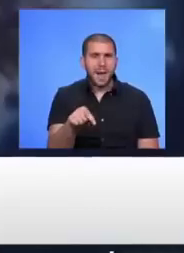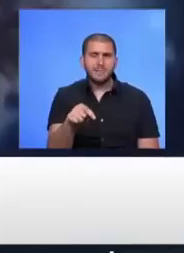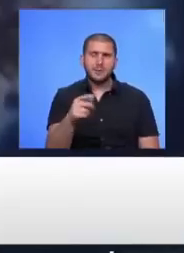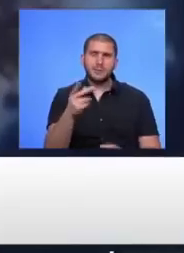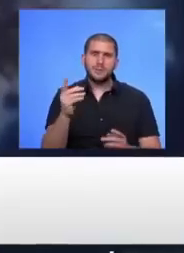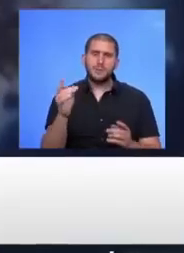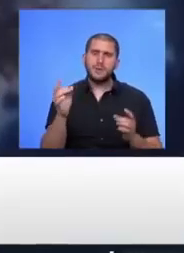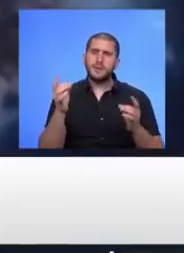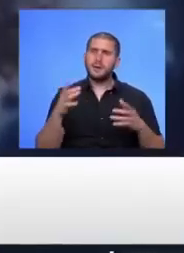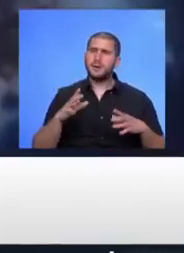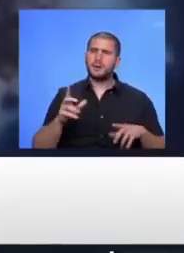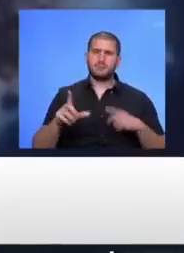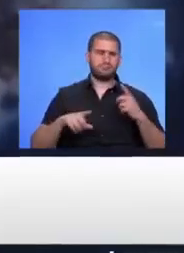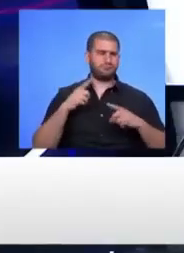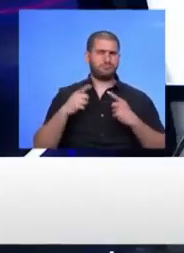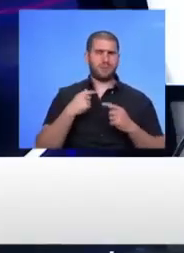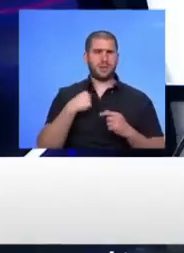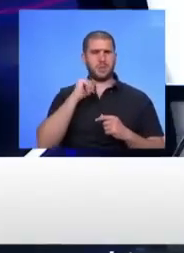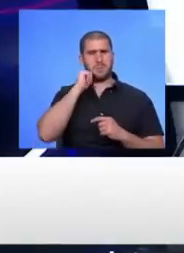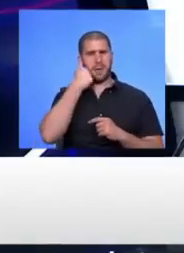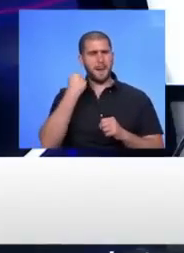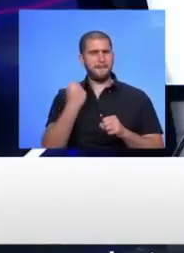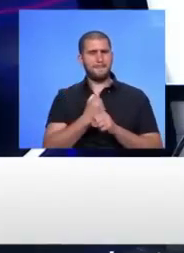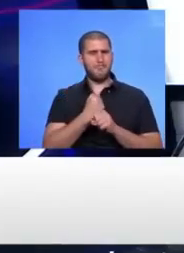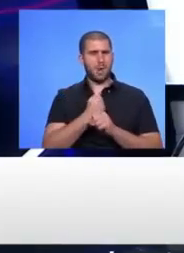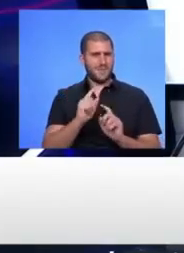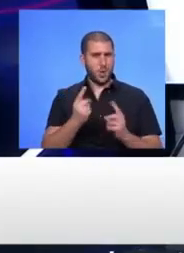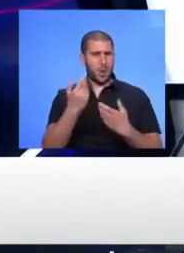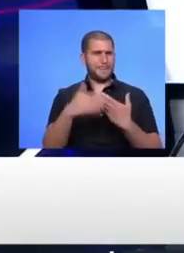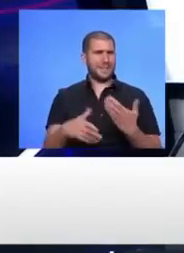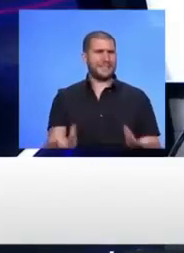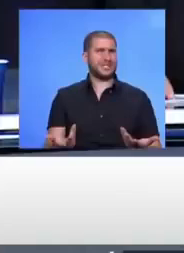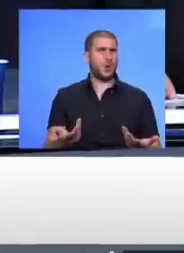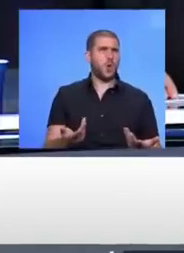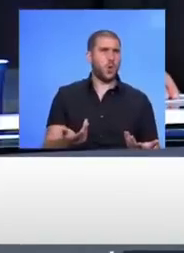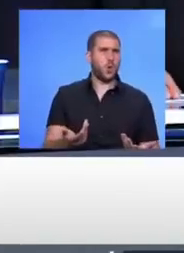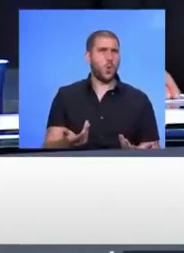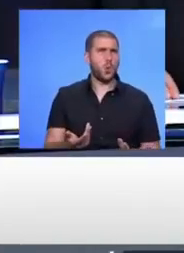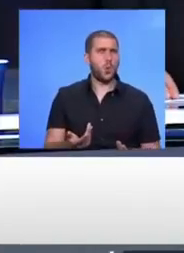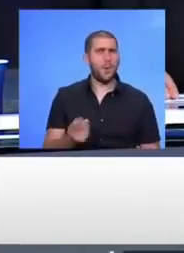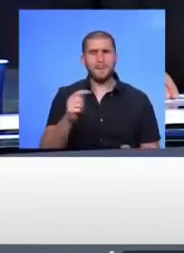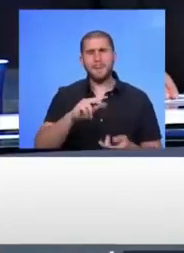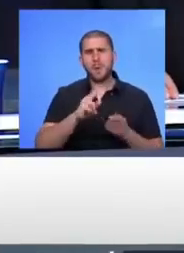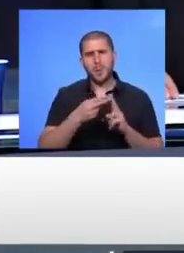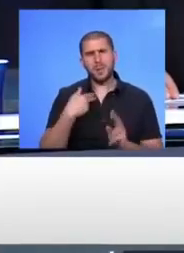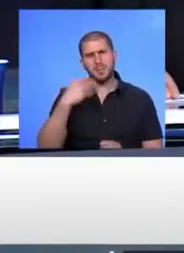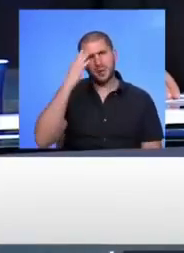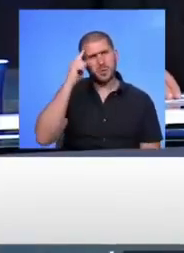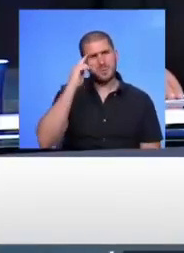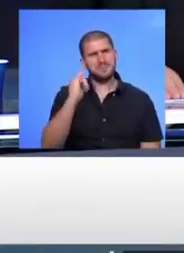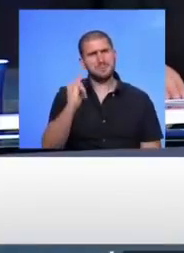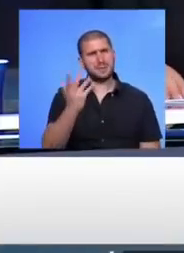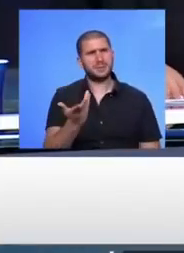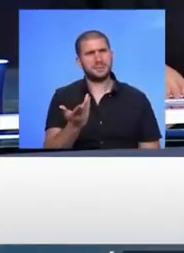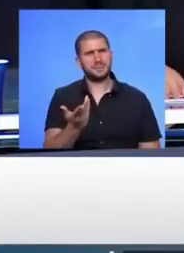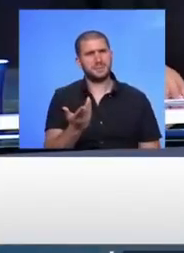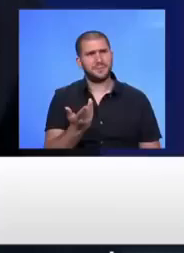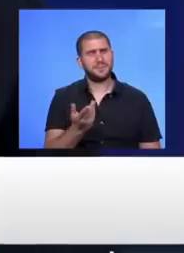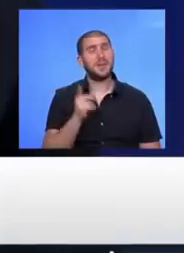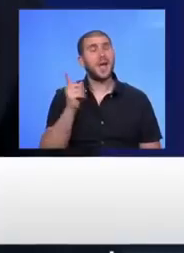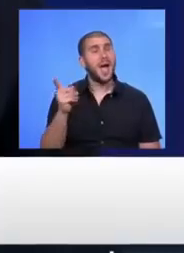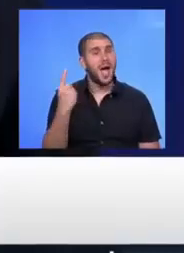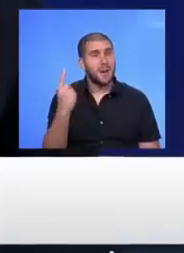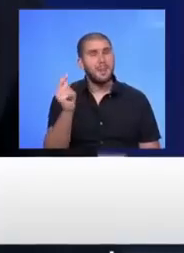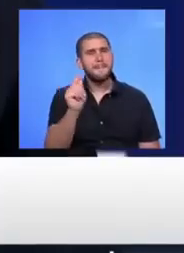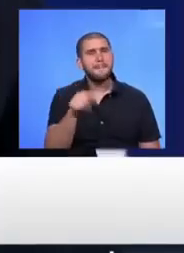בפני השכנים, אומרים לנו, מחר יוצאים לפעולה, והנה זה קורה. לא, לא. אנחנו באים מהעולמות האלה, אנחנו יודעים מה זה. הרבה מהחקירות שהם מבחינתם